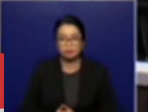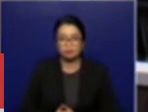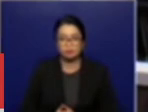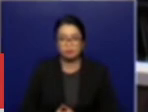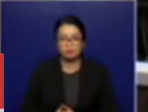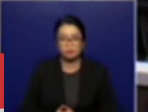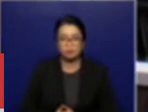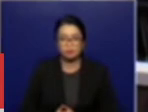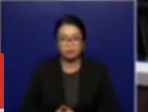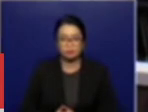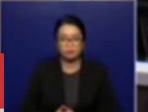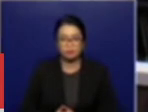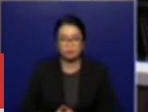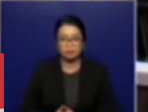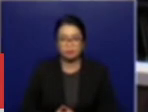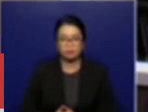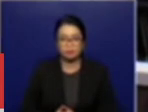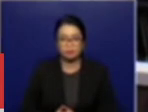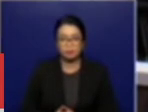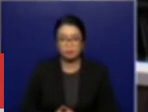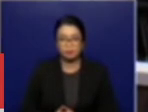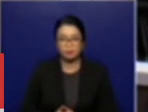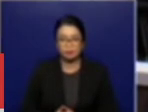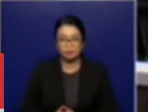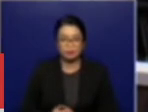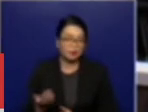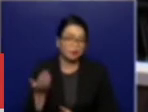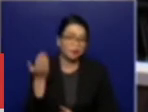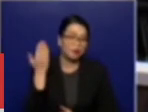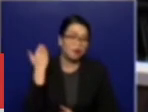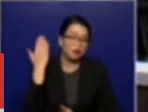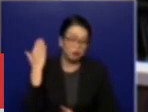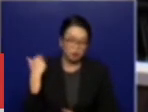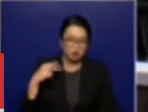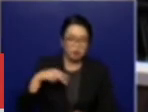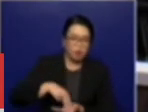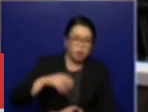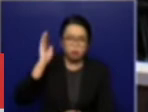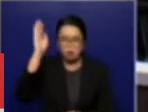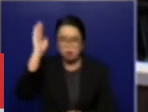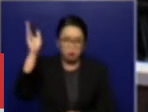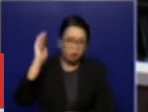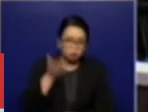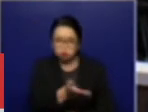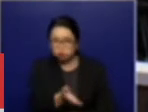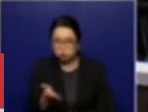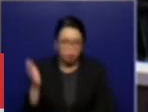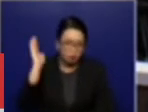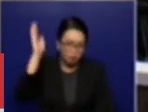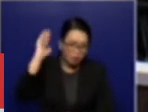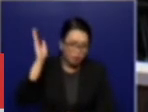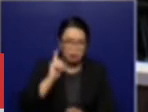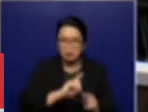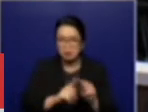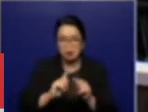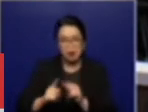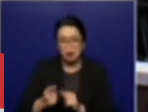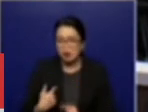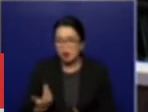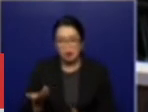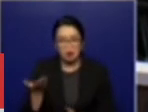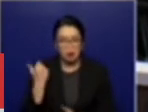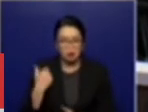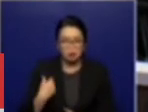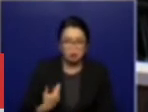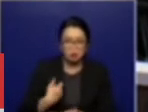ในการอภิปรายนะครับหลายครั้งที่ผ่านมาเนี่ยท่านผู้อภิปรายเนี่ยนะครับก็ได้ให้ฉายานาม